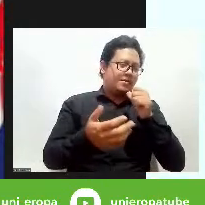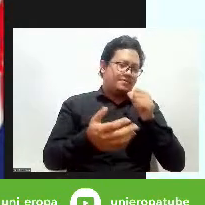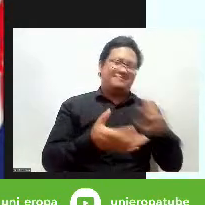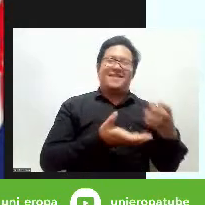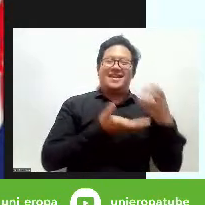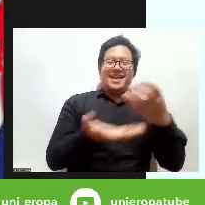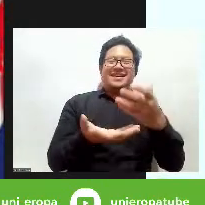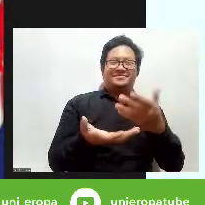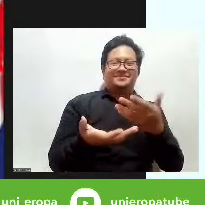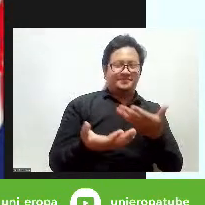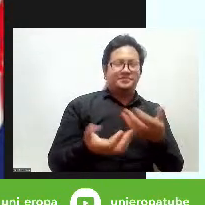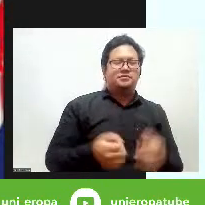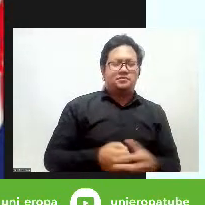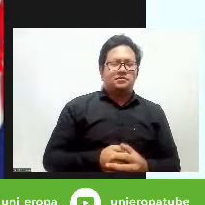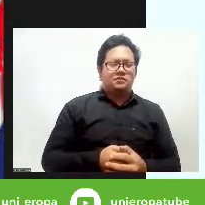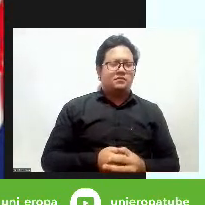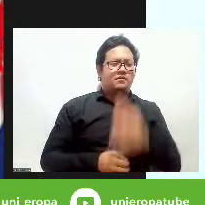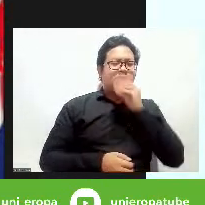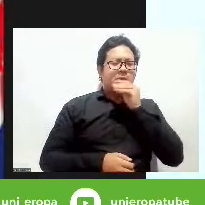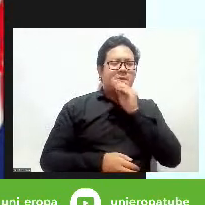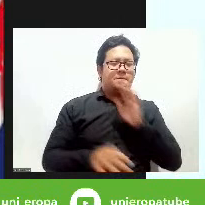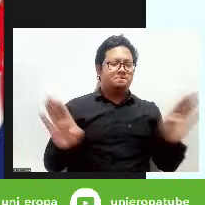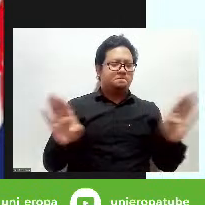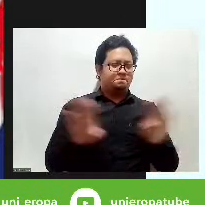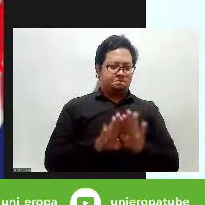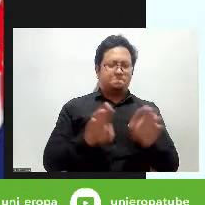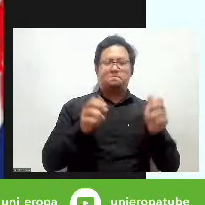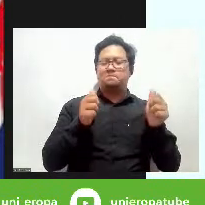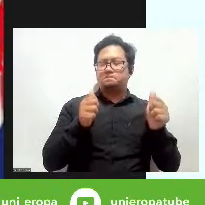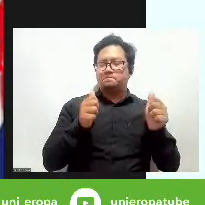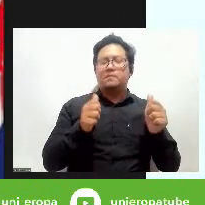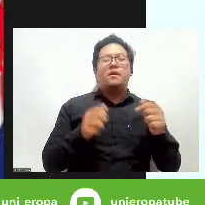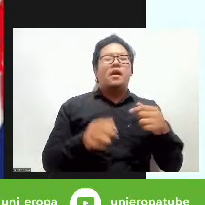resolution challenge and Another